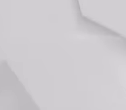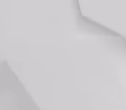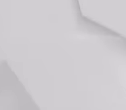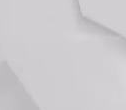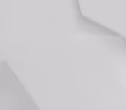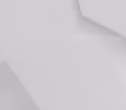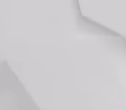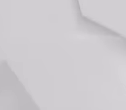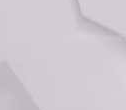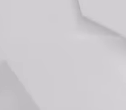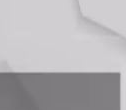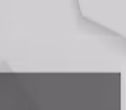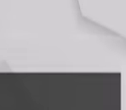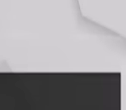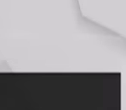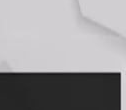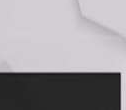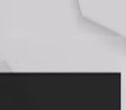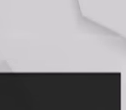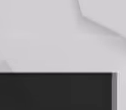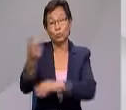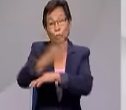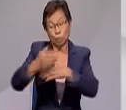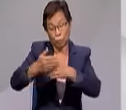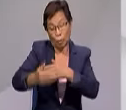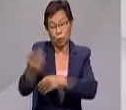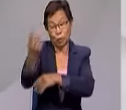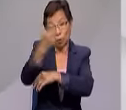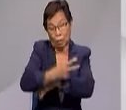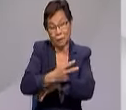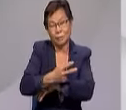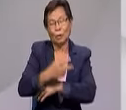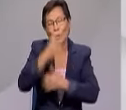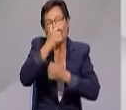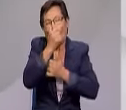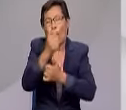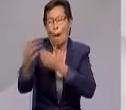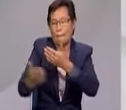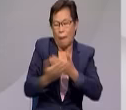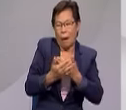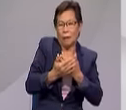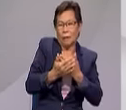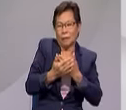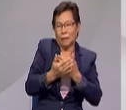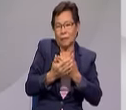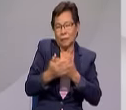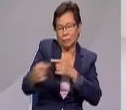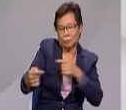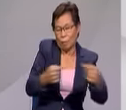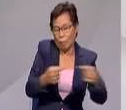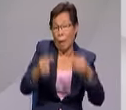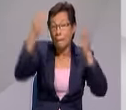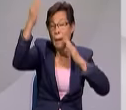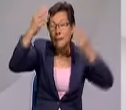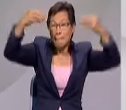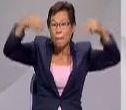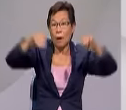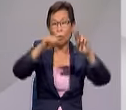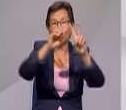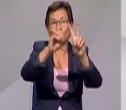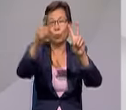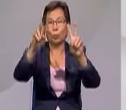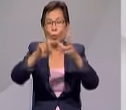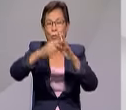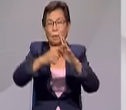Assalamualaikum dan salam sukan untuk semua. Selepas dua hari menyatakan ketujuannya untuk kembali beraksi dalam saingan kompetitif Malaysia Masters 2020